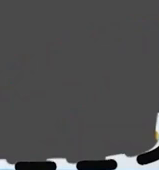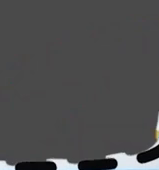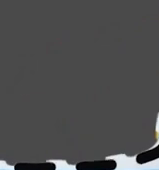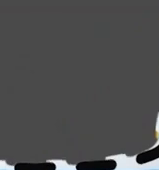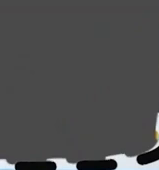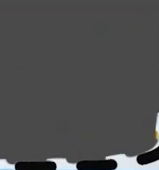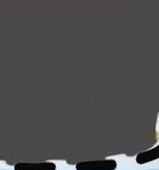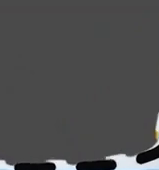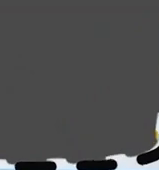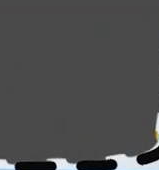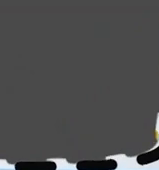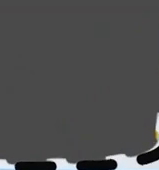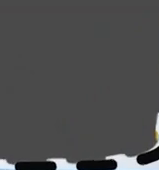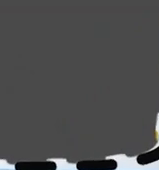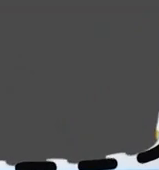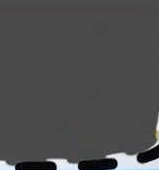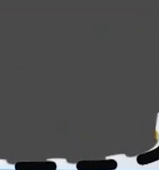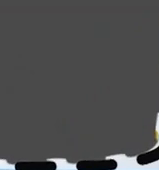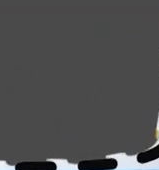meme meme